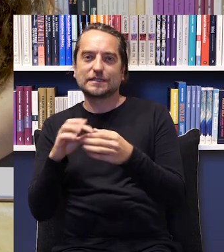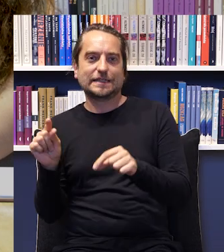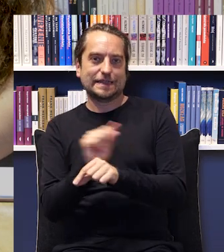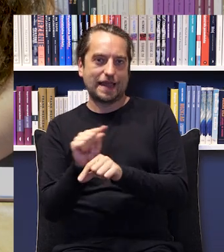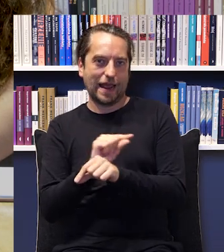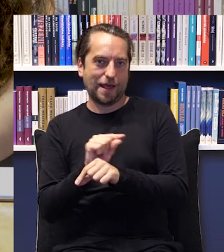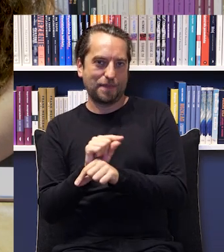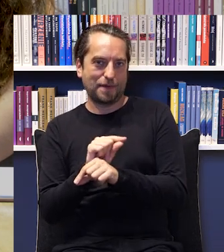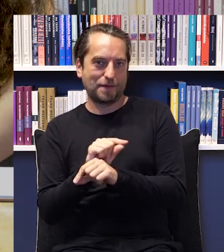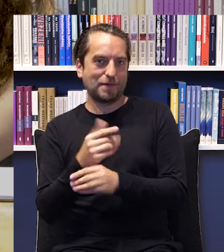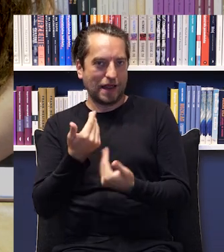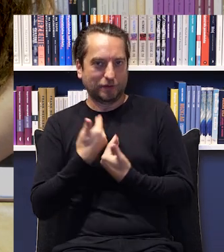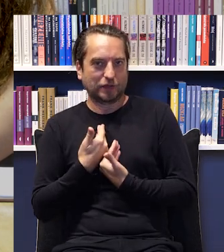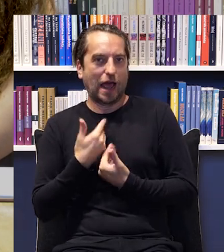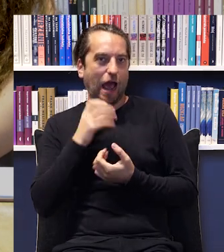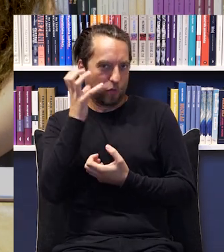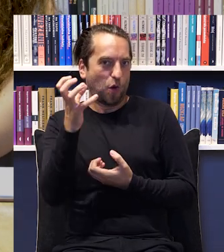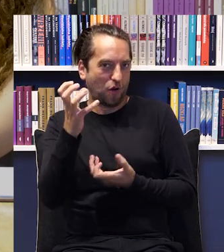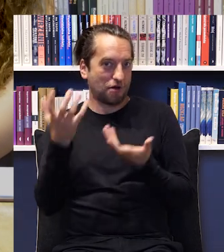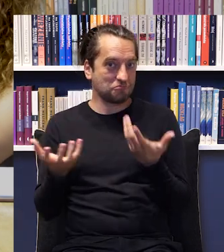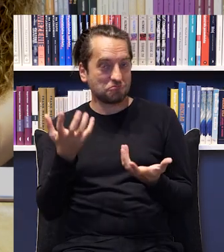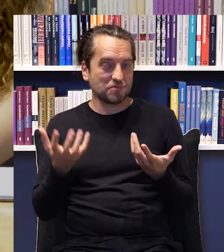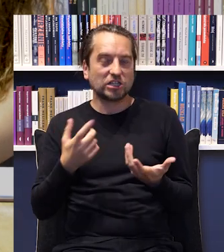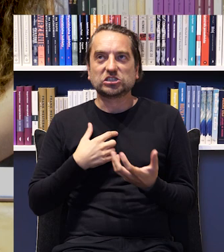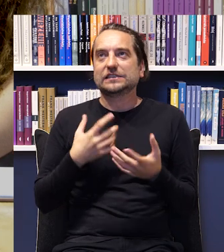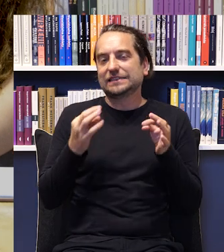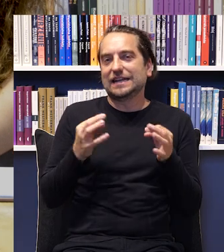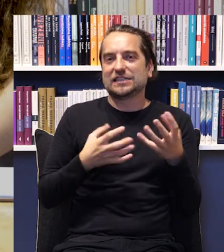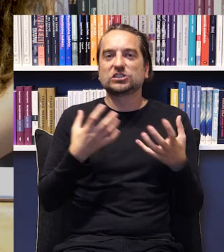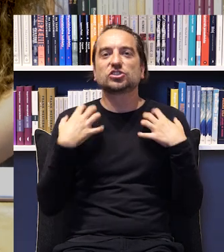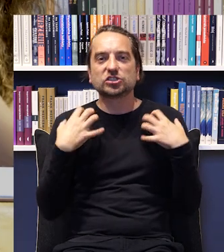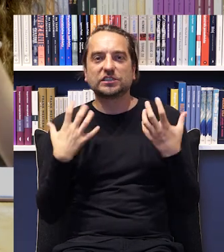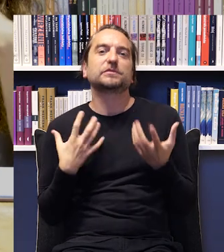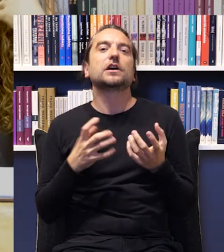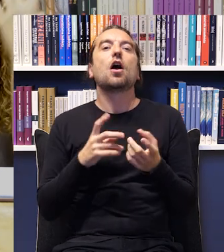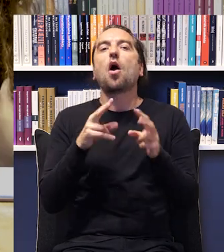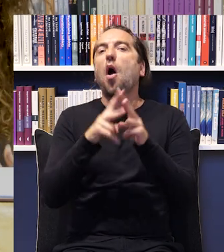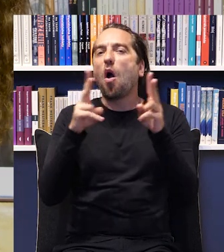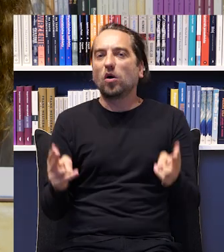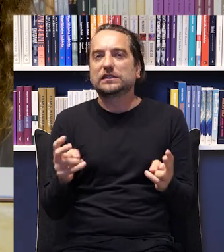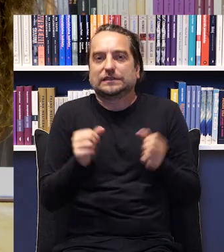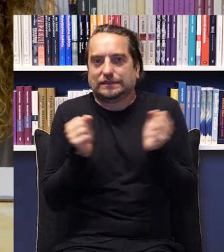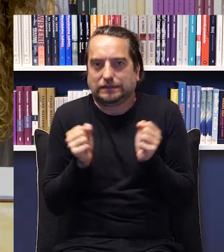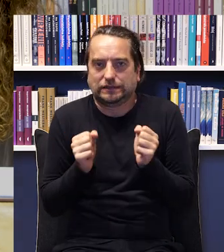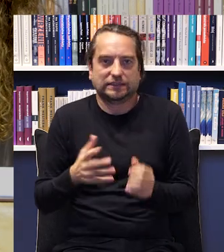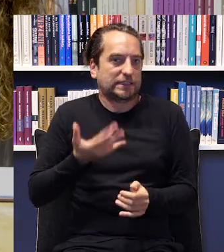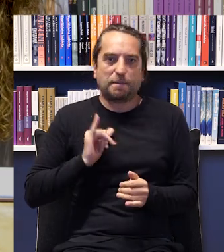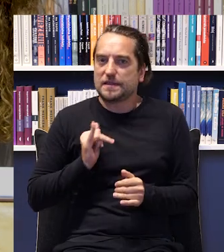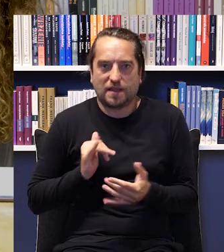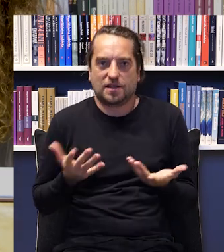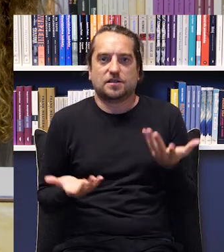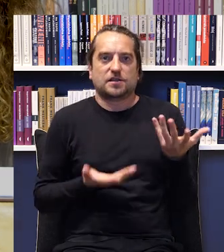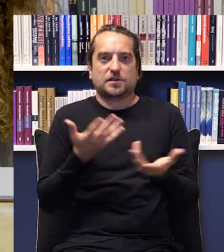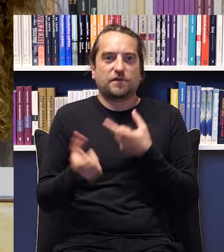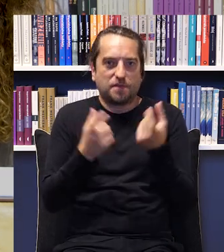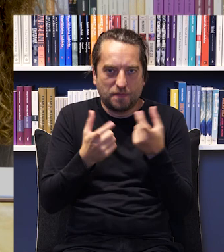rzeczywistość, zwłaszcza w tych ostatnich latach, które jednak tym poczuciem zagrożenia i schyłkowości są szczególnie naznaczone. Więc czy